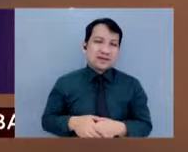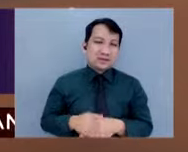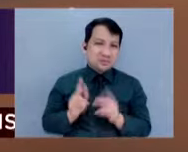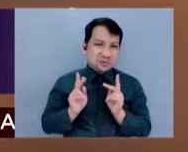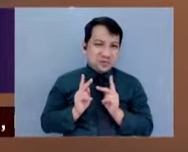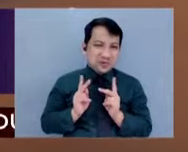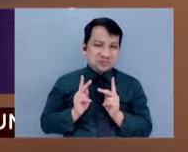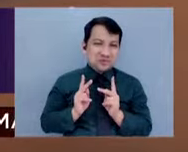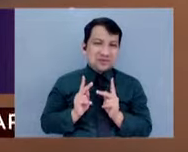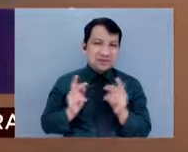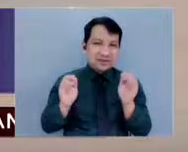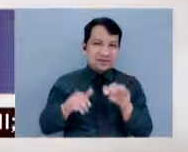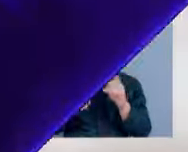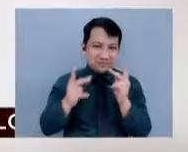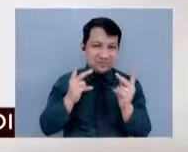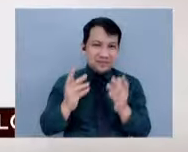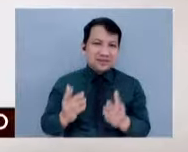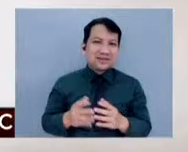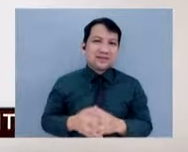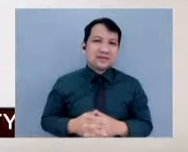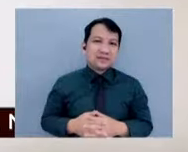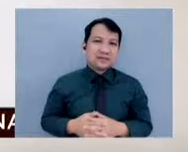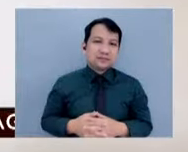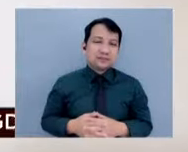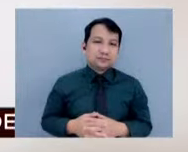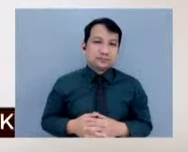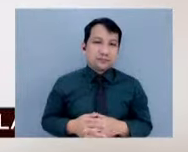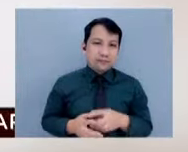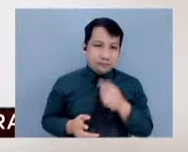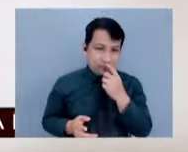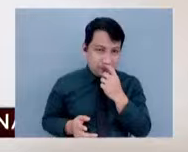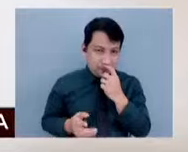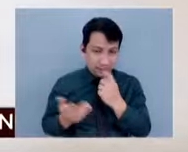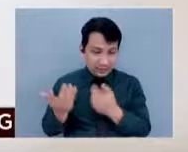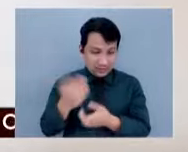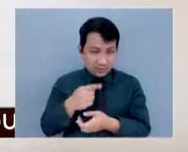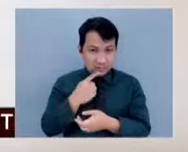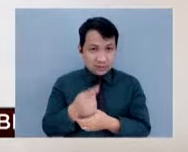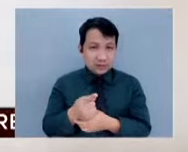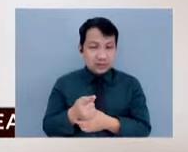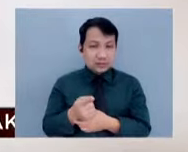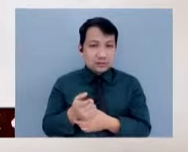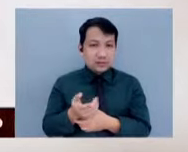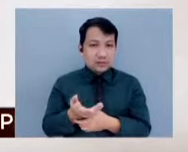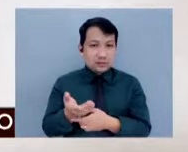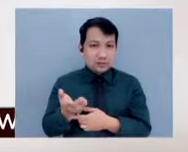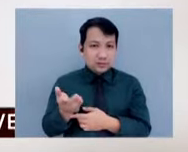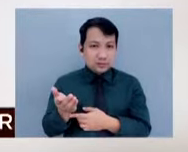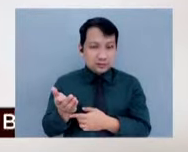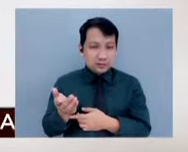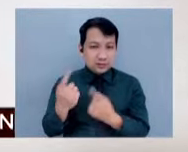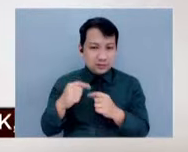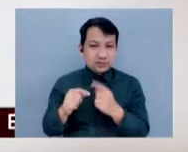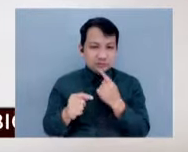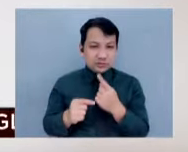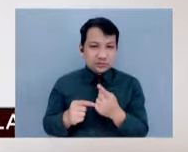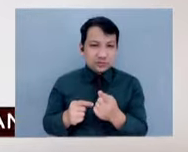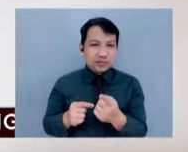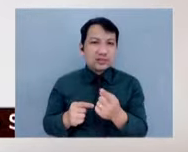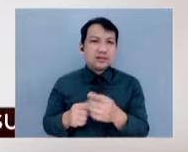dumalong guests. I guess what I'm really trying to